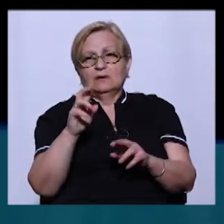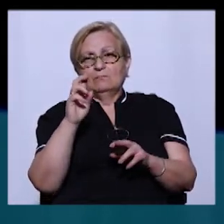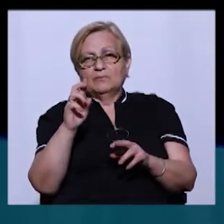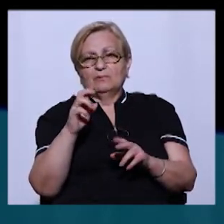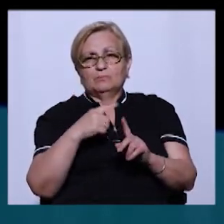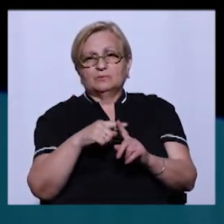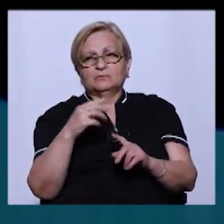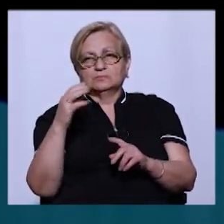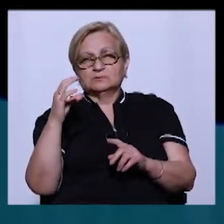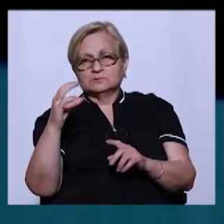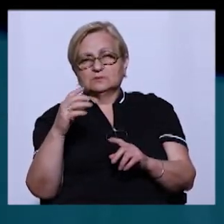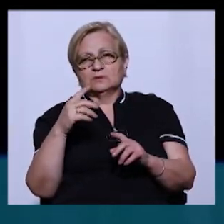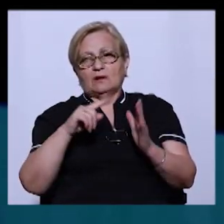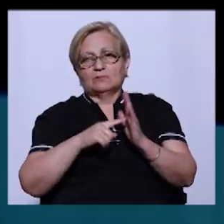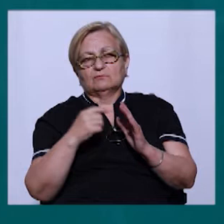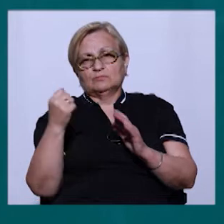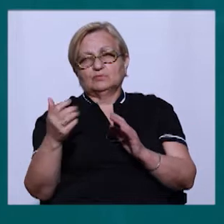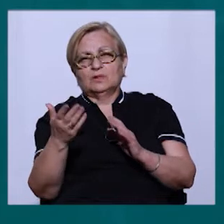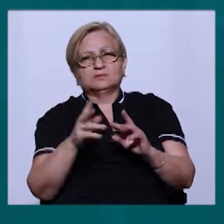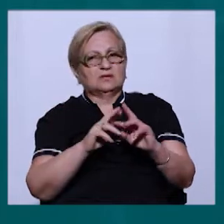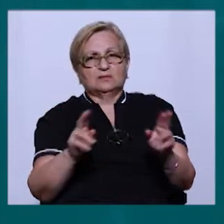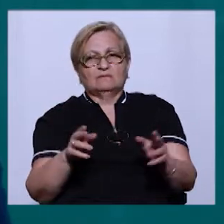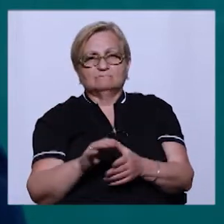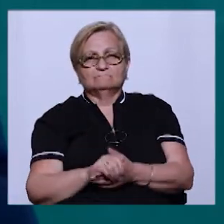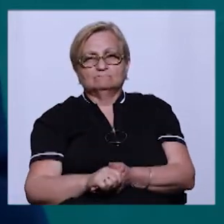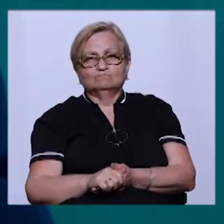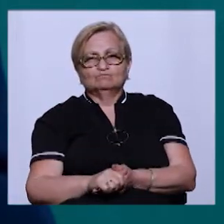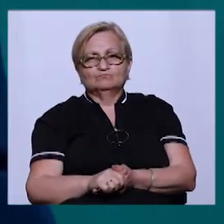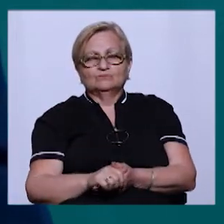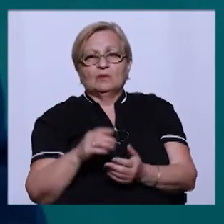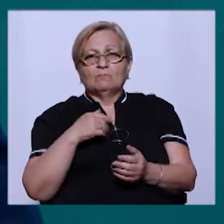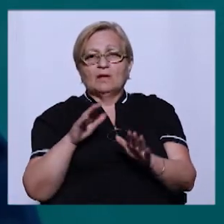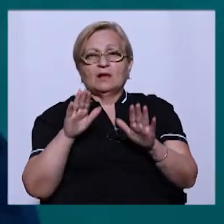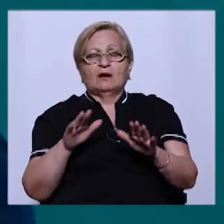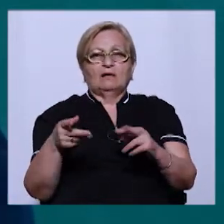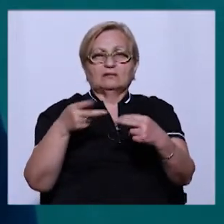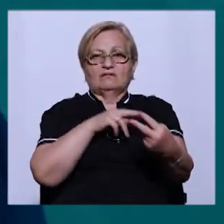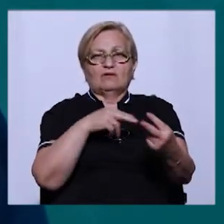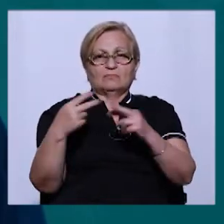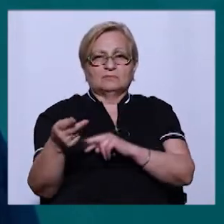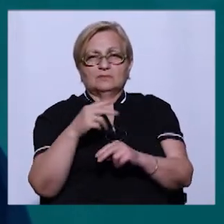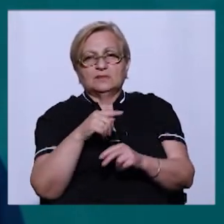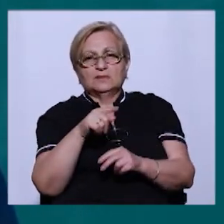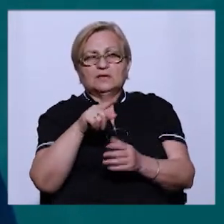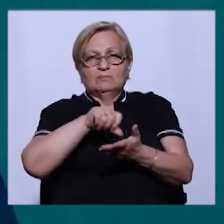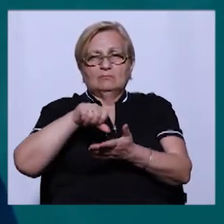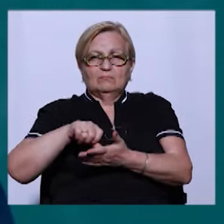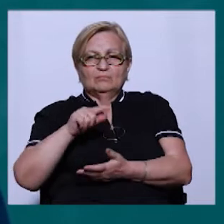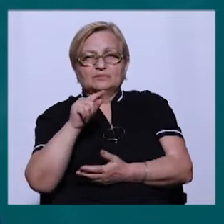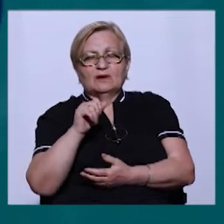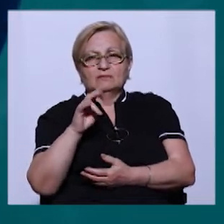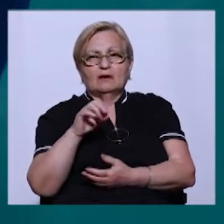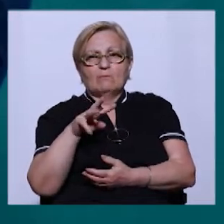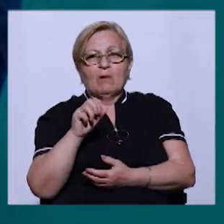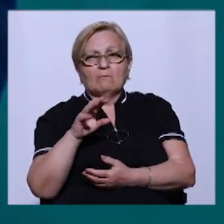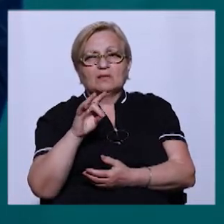+ c გამრავლებული a ზე აი ამ შემთხვევაში თანამამრავლები გადავანაცვლე თანამამრავლები რა არის ერთი თანამამრავლი